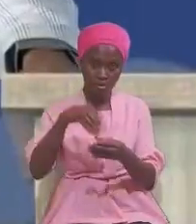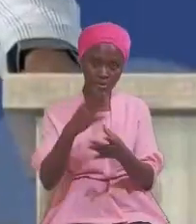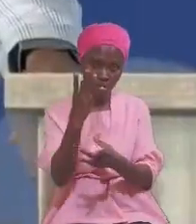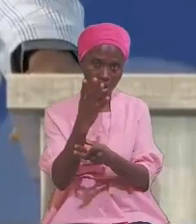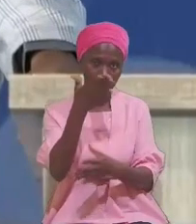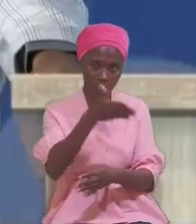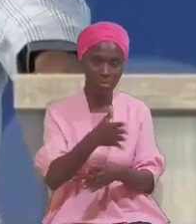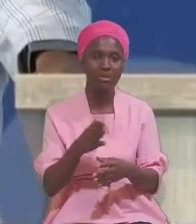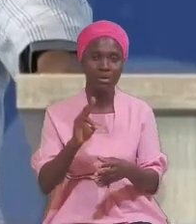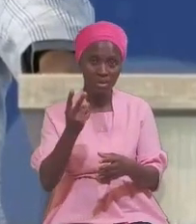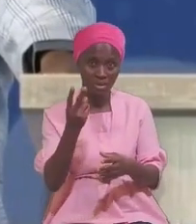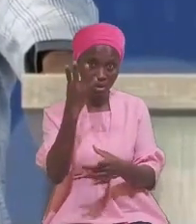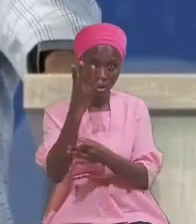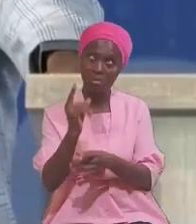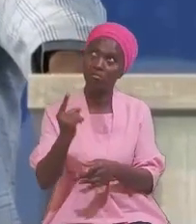et levez l'autre main.